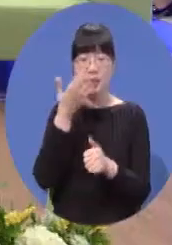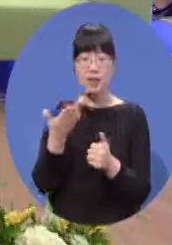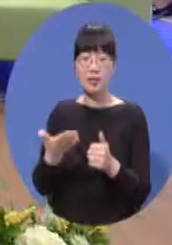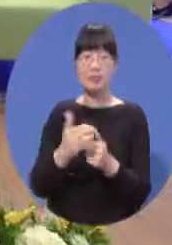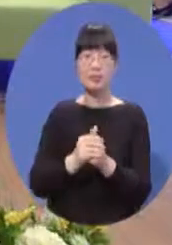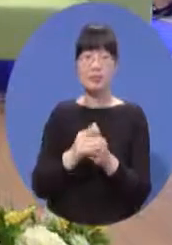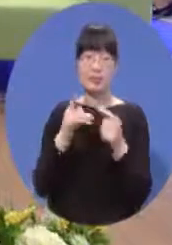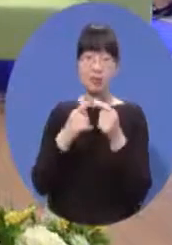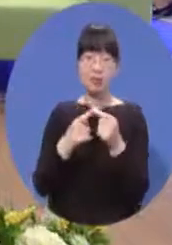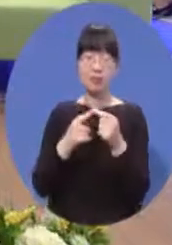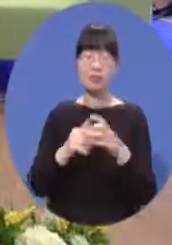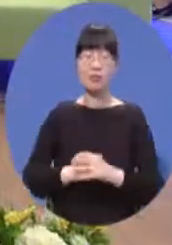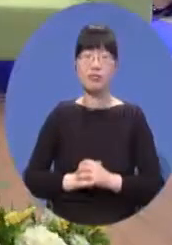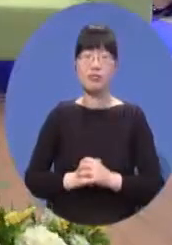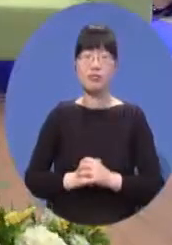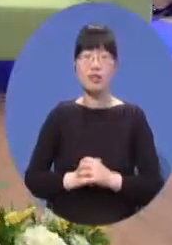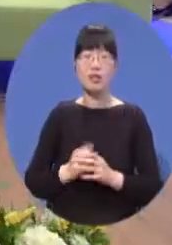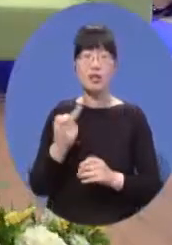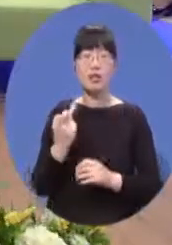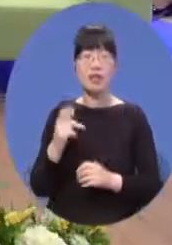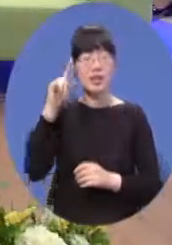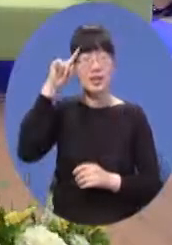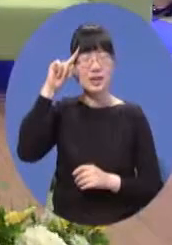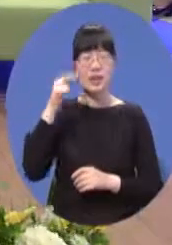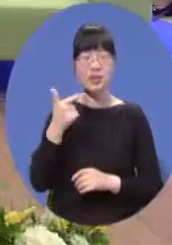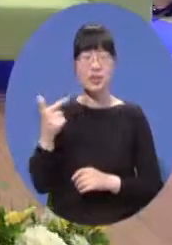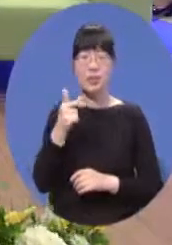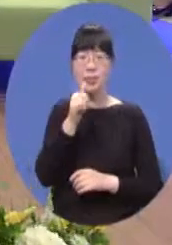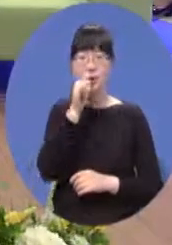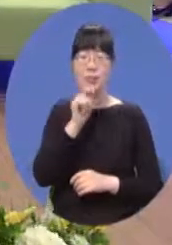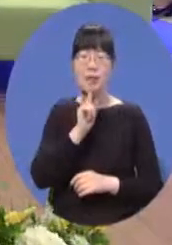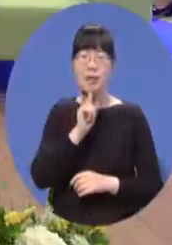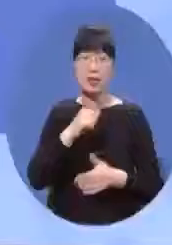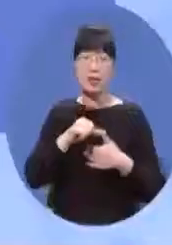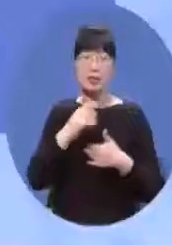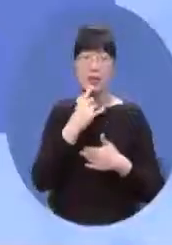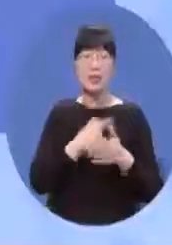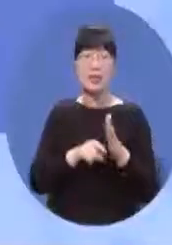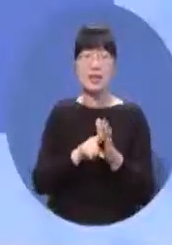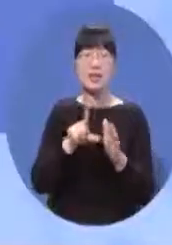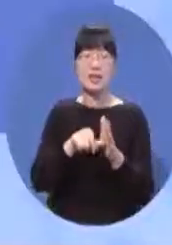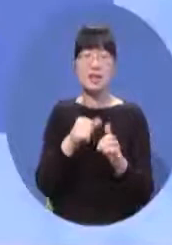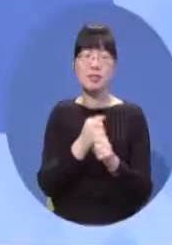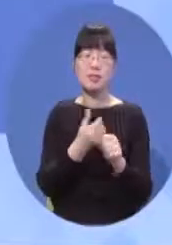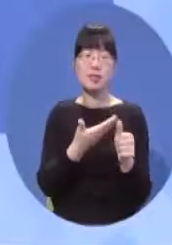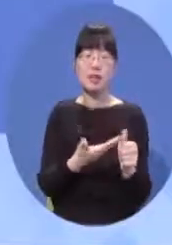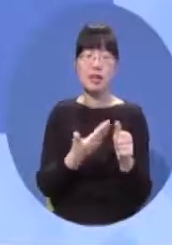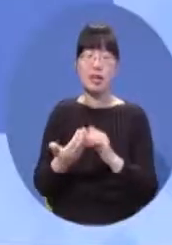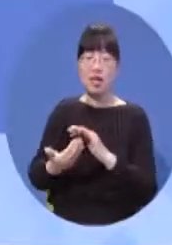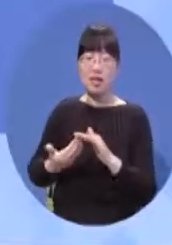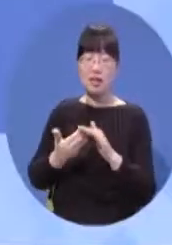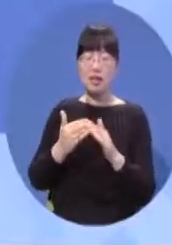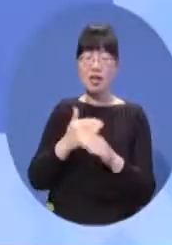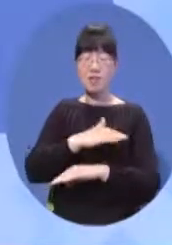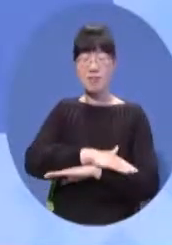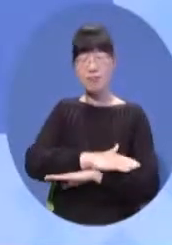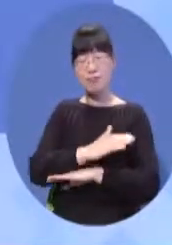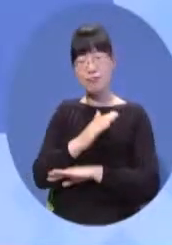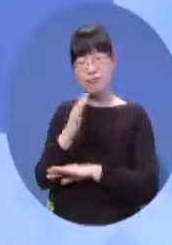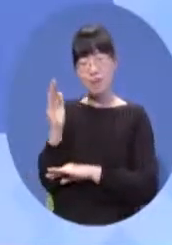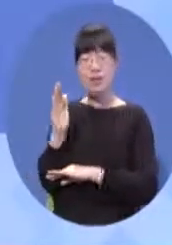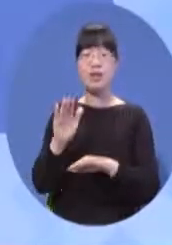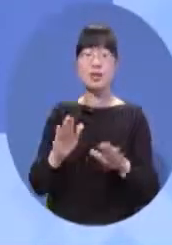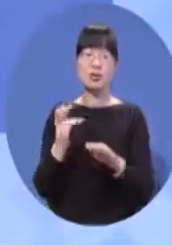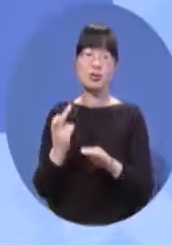솔루션 1입니다. 네. 동생에 대한 스트레스가 높다. 민재만을 위한 시간을 가져줘라. 네. 그래서 아까 절절히 이야기하죠. 지금